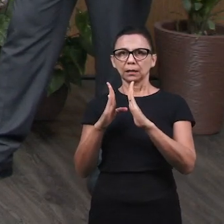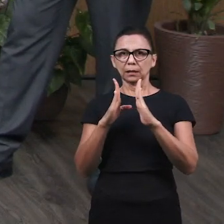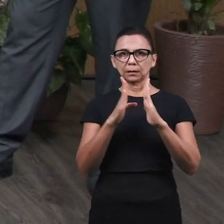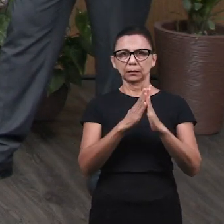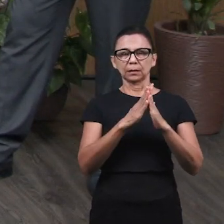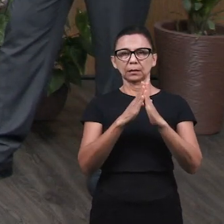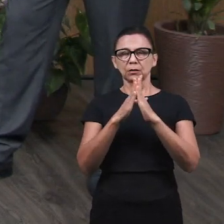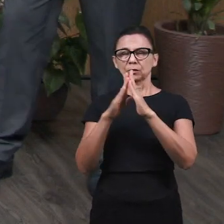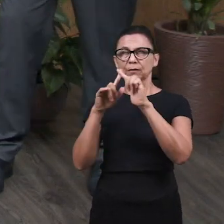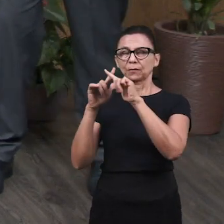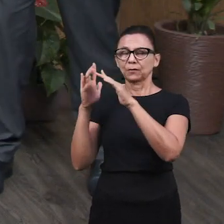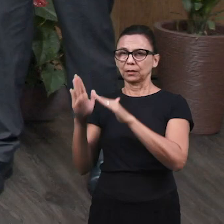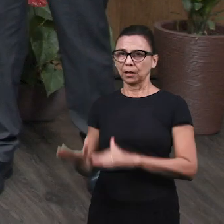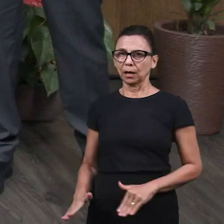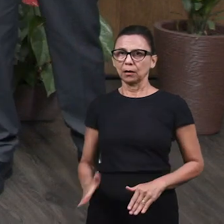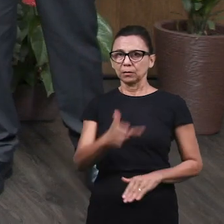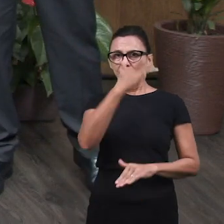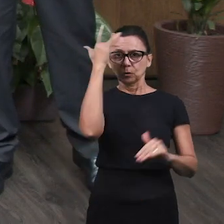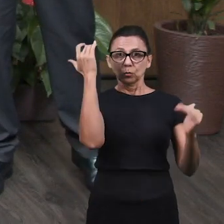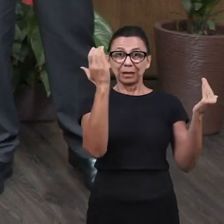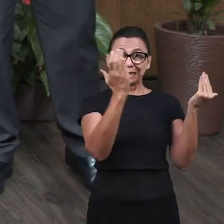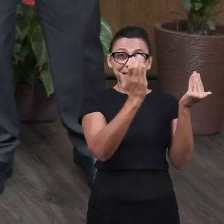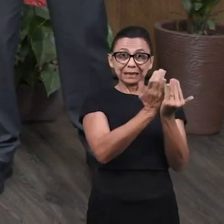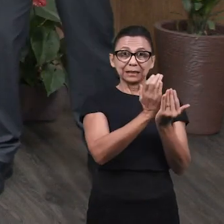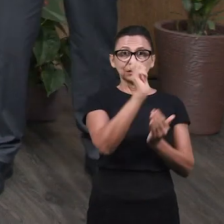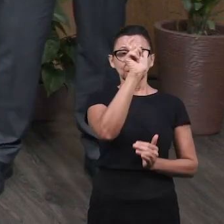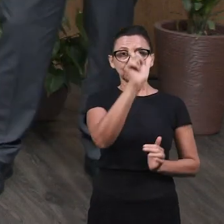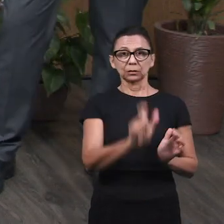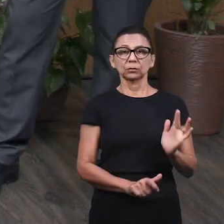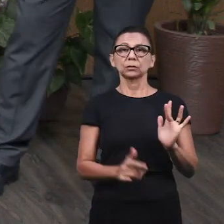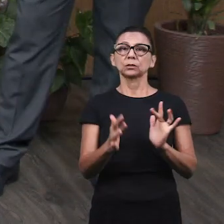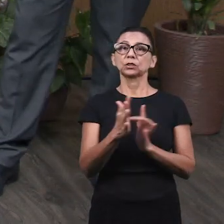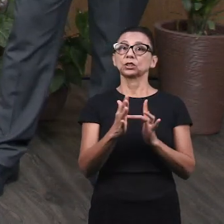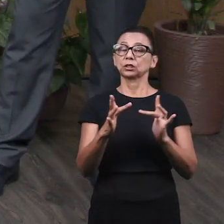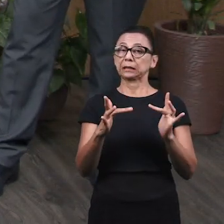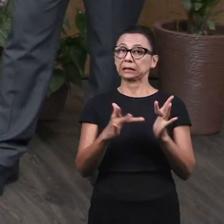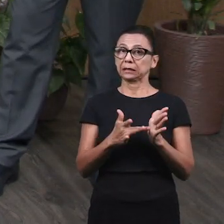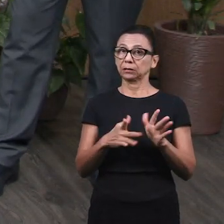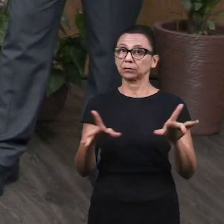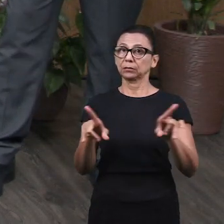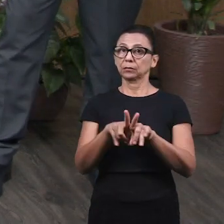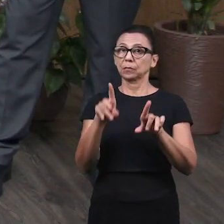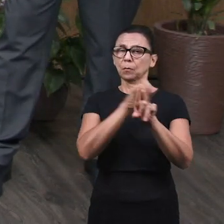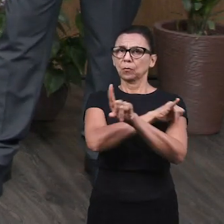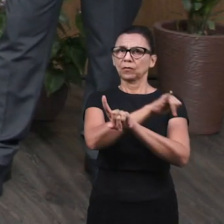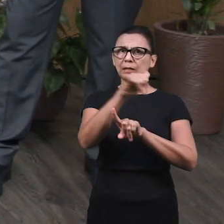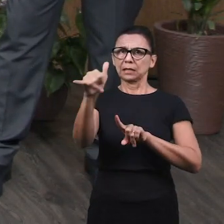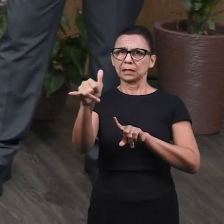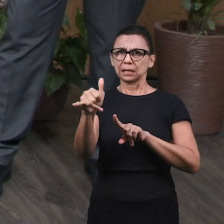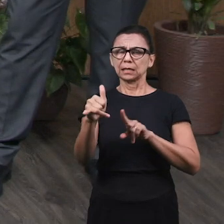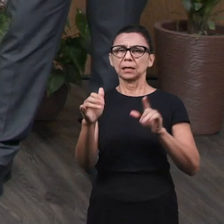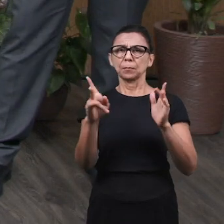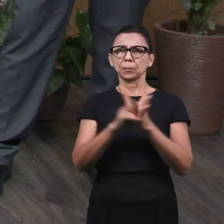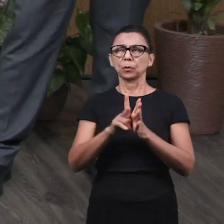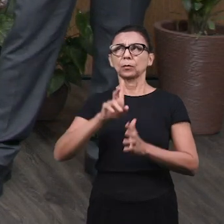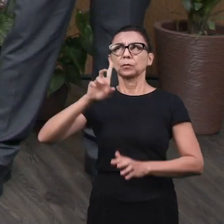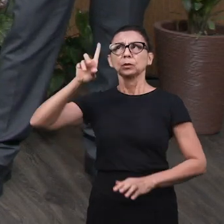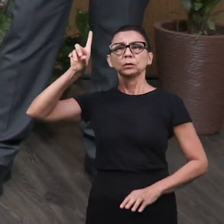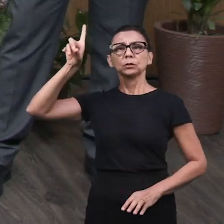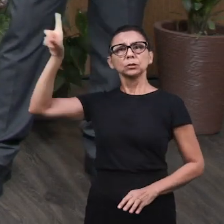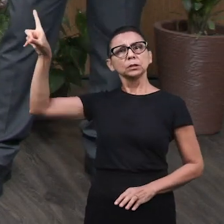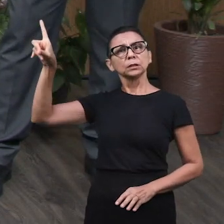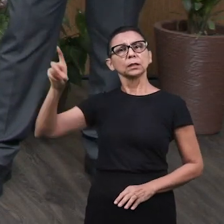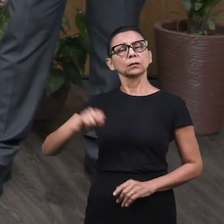en Jésus. Et observez que la prophétie établie par Dieu pour